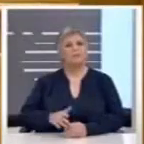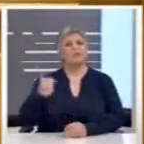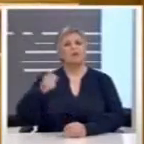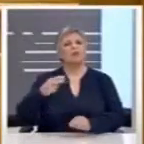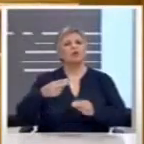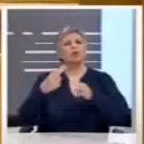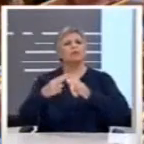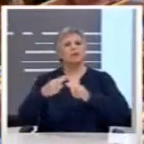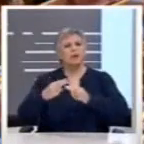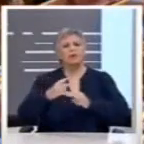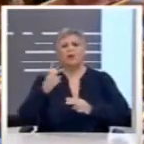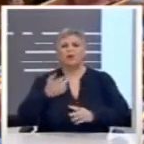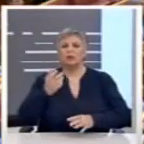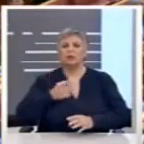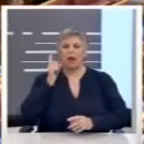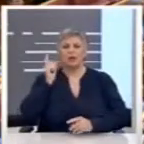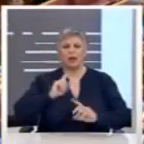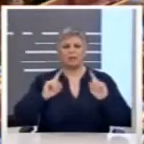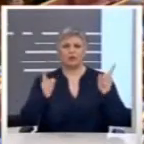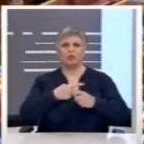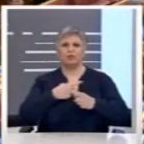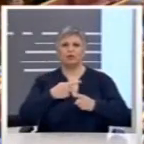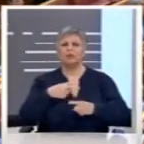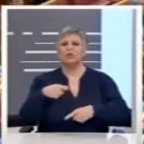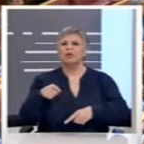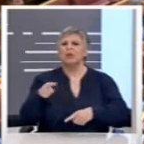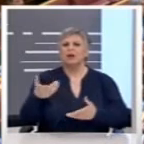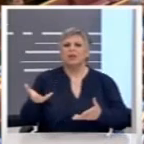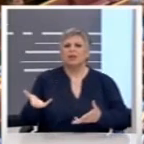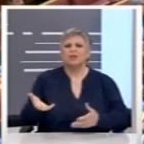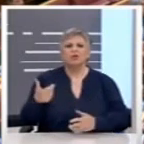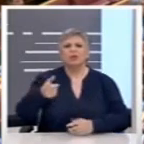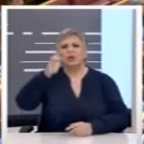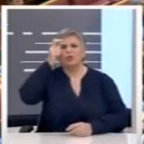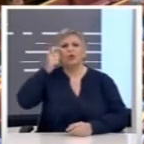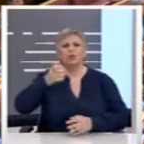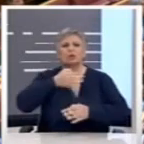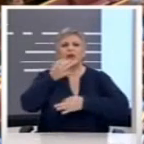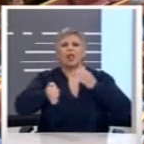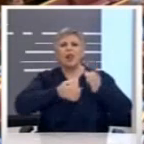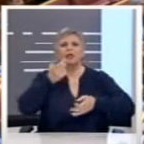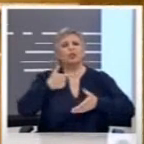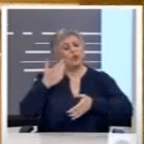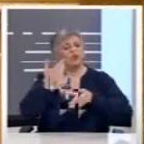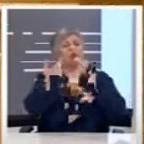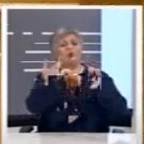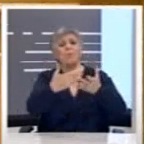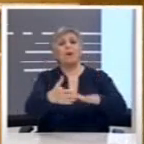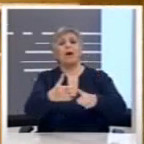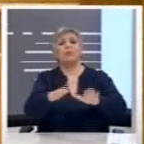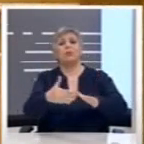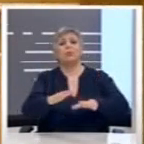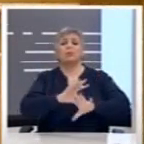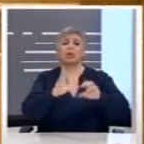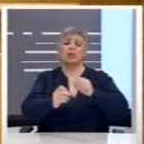έχω εξηγήσει στο Γενικό Γραμματέα του ΙΕ. Τι το θέλετε, κύριε Τσαβούσουγλου, το δικαίωμα παρέμβασης? Και στο τέλος είπε: να σας πω τι το